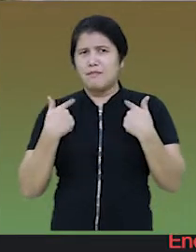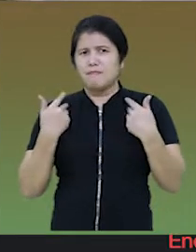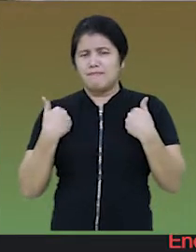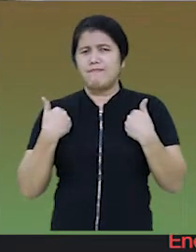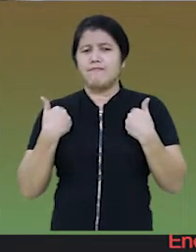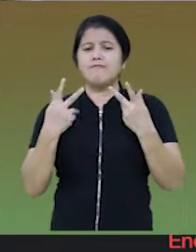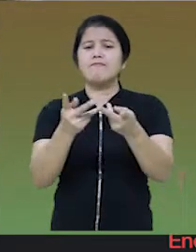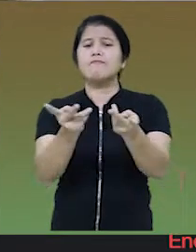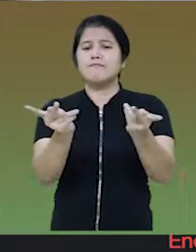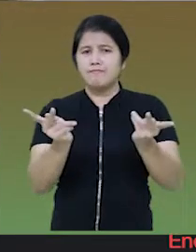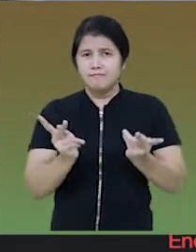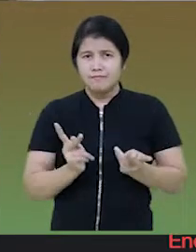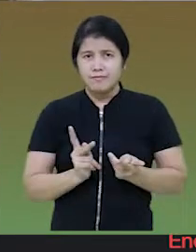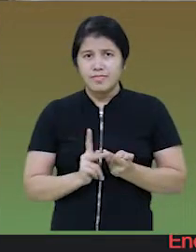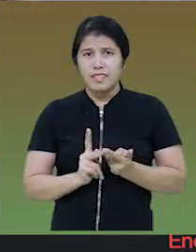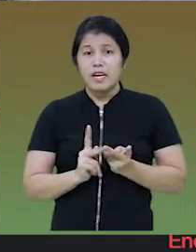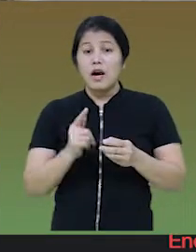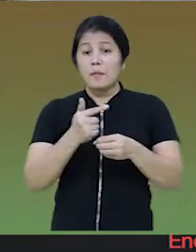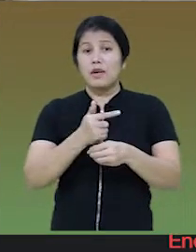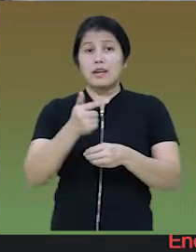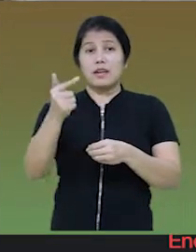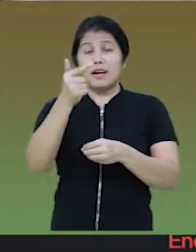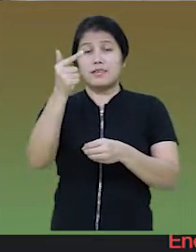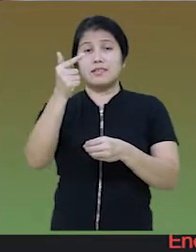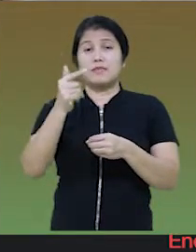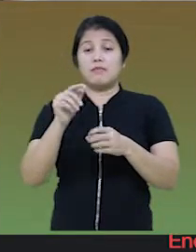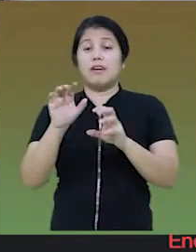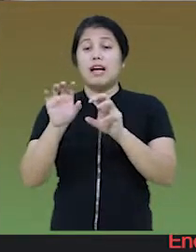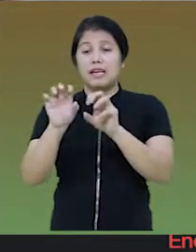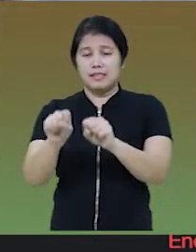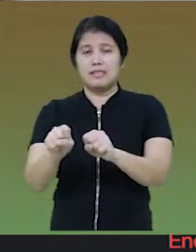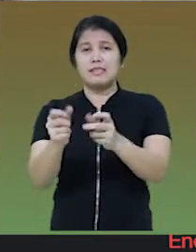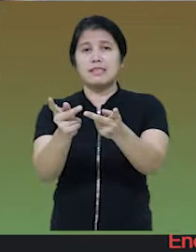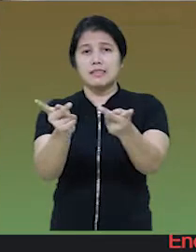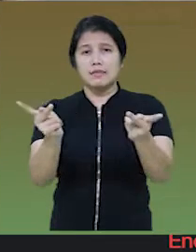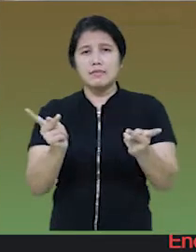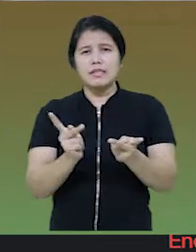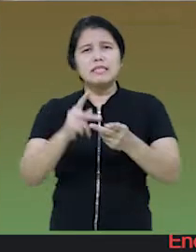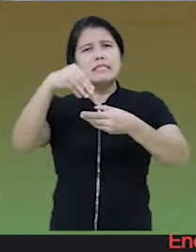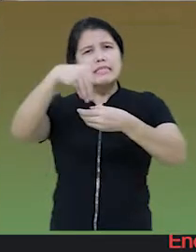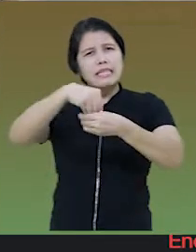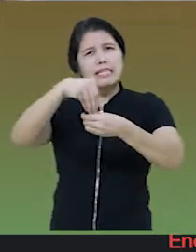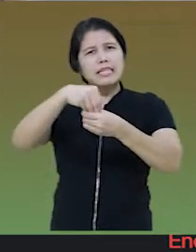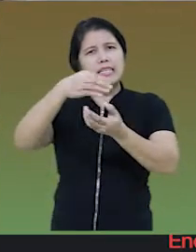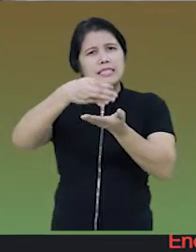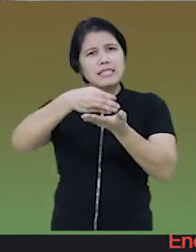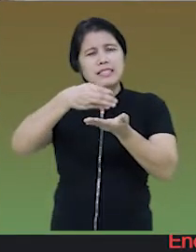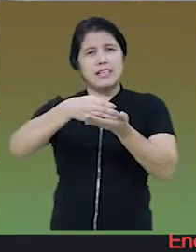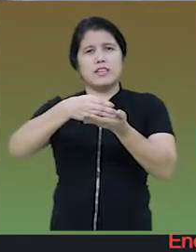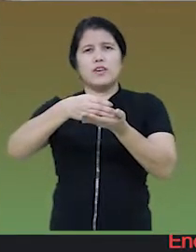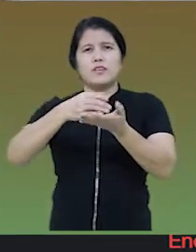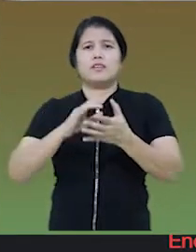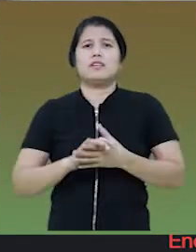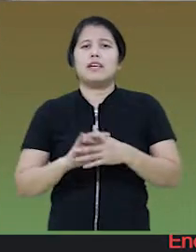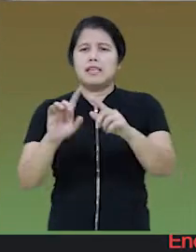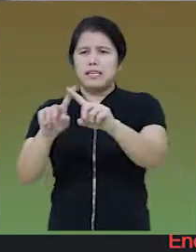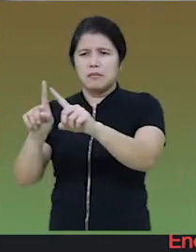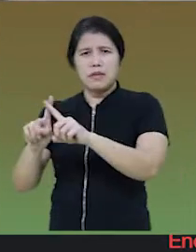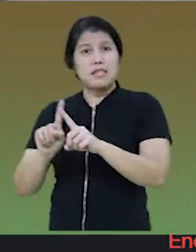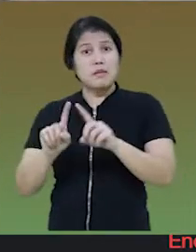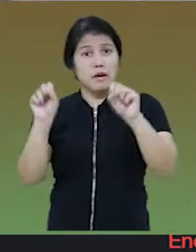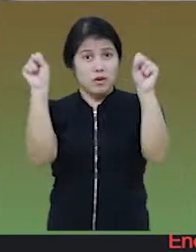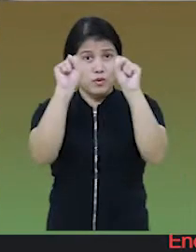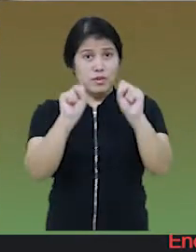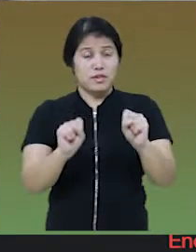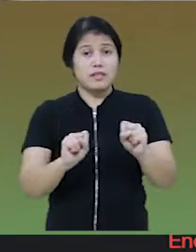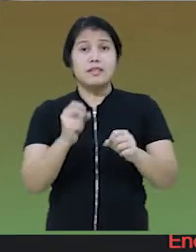na umuokupa ng espasyo. Ang mga gas ay nag-uokupa ng espasyo sa lalagyan o sisidlan na may